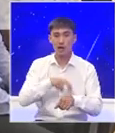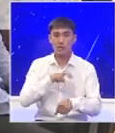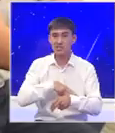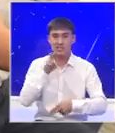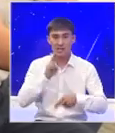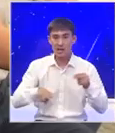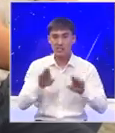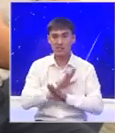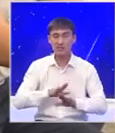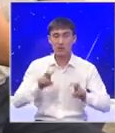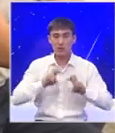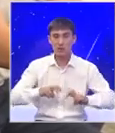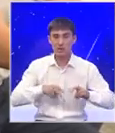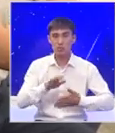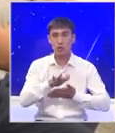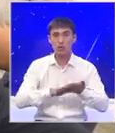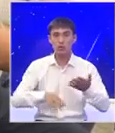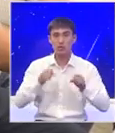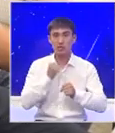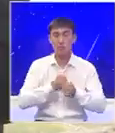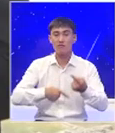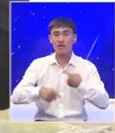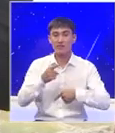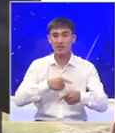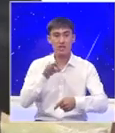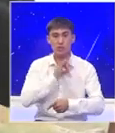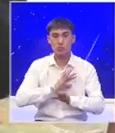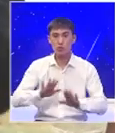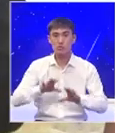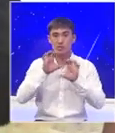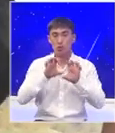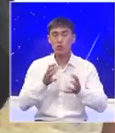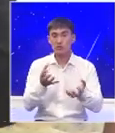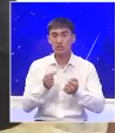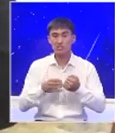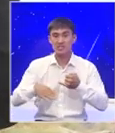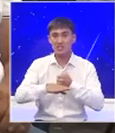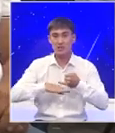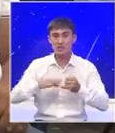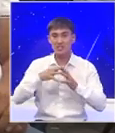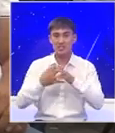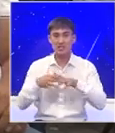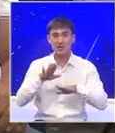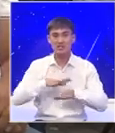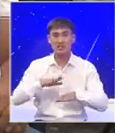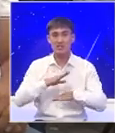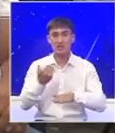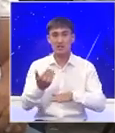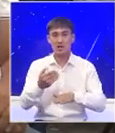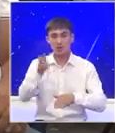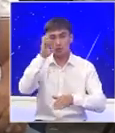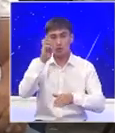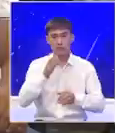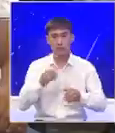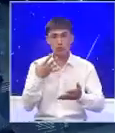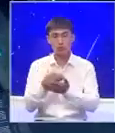заканчивается. Проверяющие продолжат заниматься вопросами возврата неиспользуемых и незаконно захваченных земель сельскохозяйственного назначения в